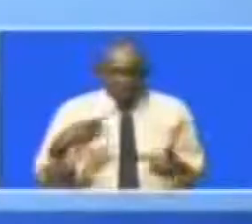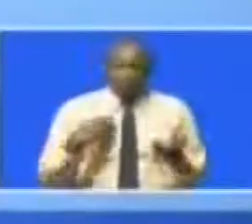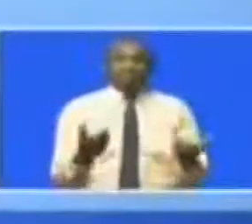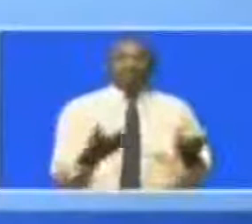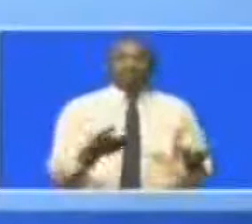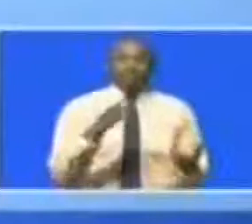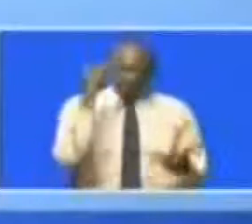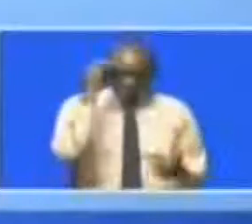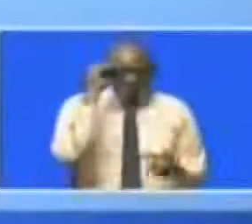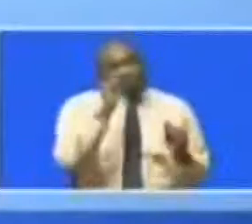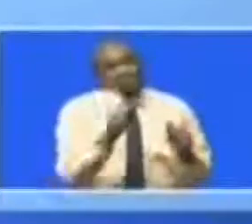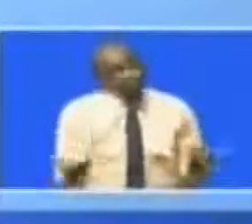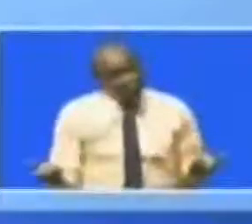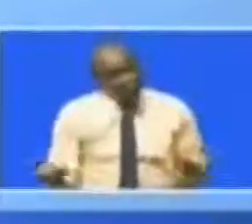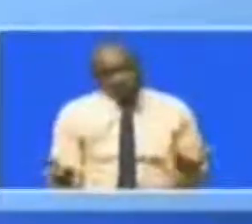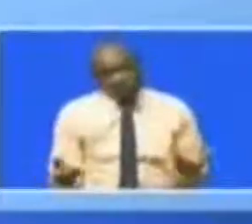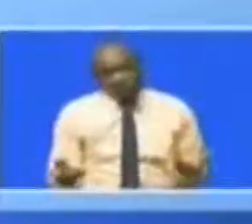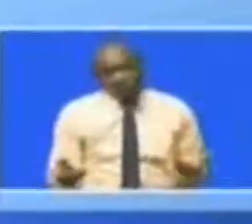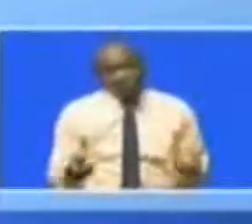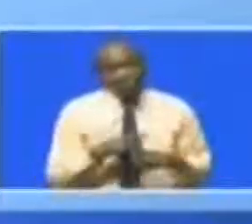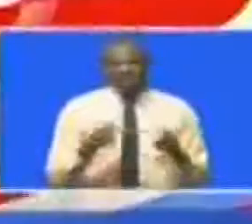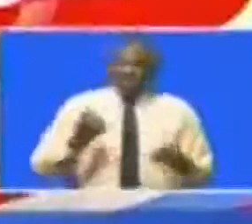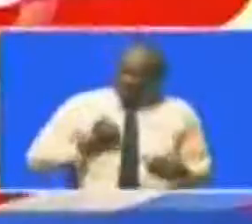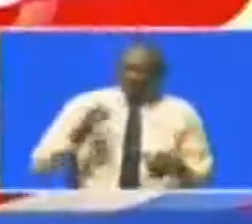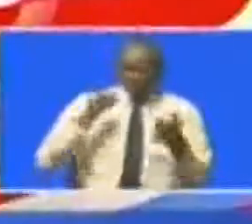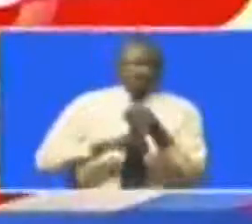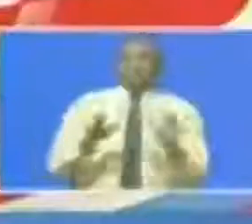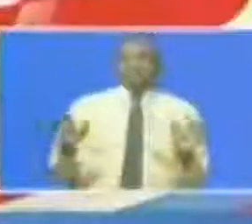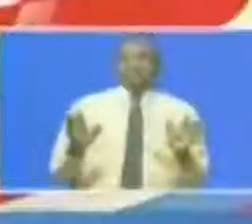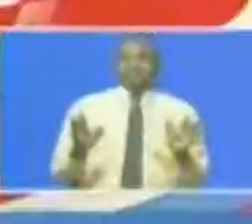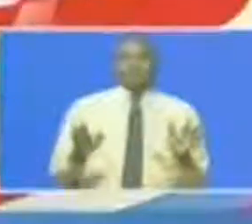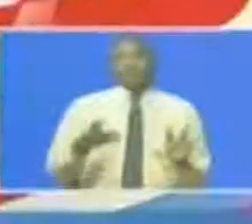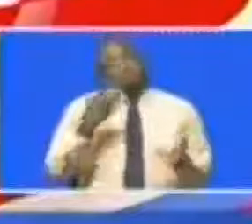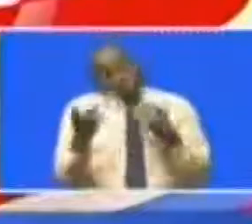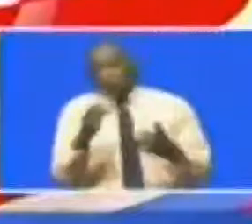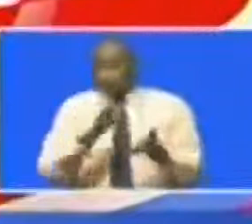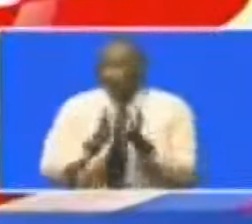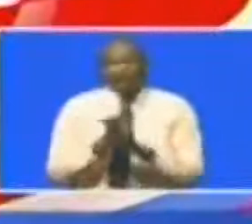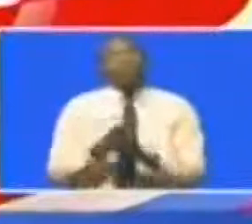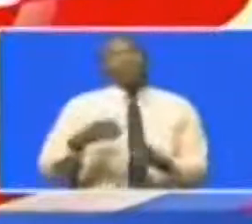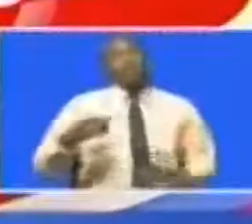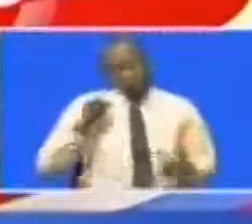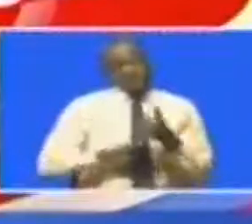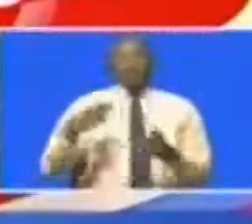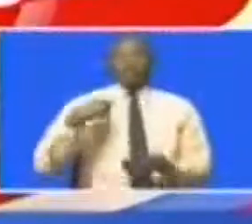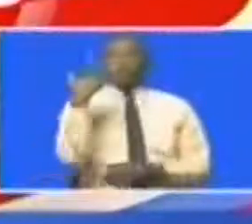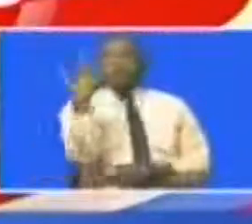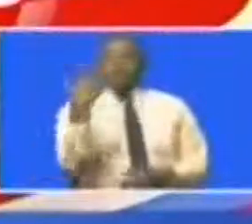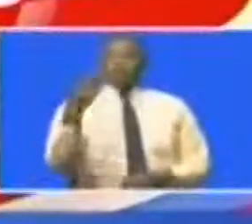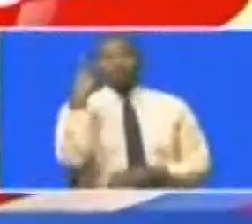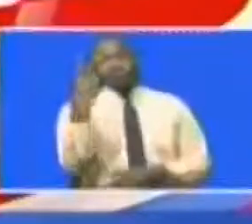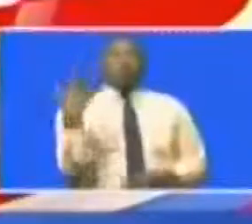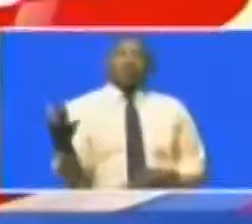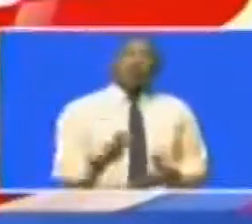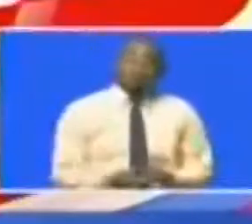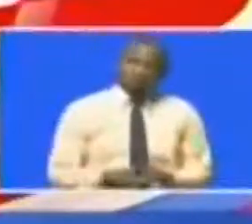kitu ya kufurahia kuwa moran, lakini msichana ni kuolewa, na utakuwa bibi wa 4 wa 5 na ni sawa tu. Kana na